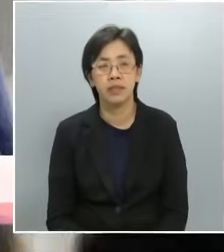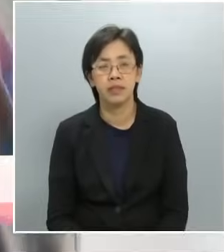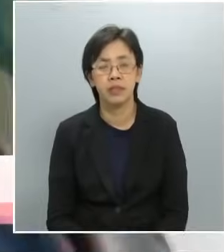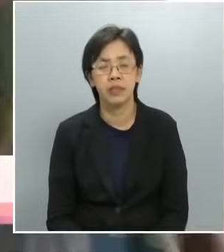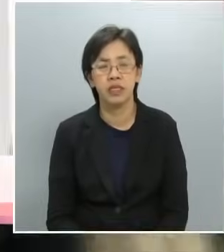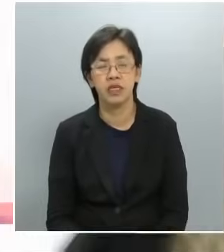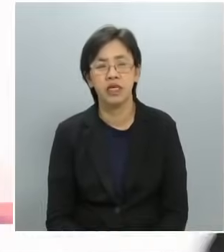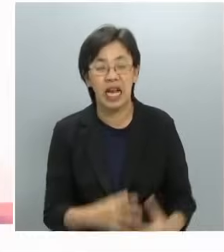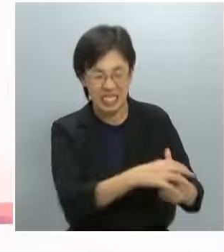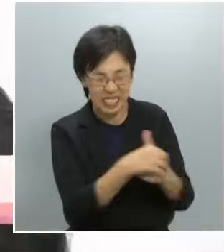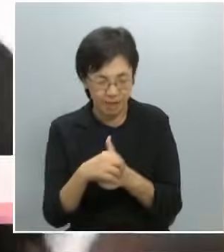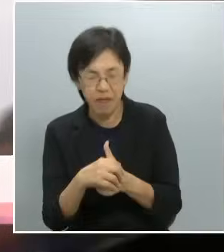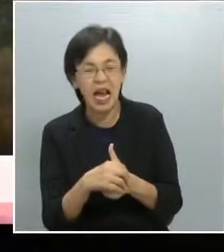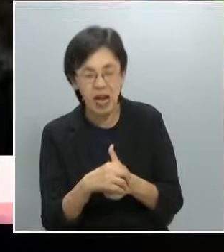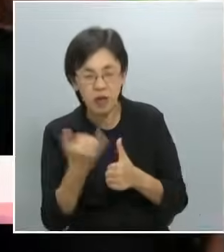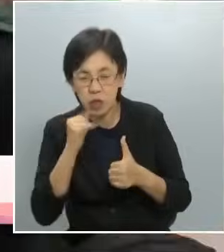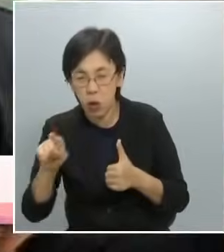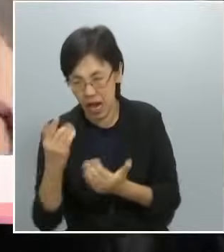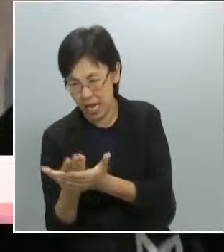ไมคะ